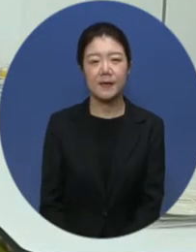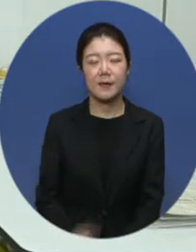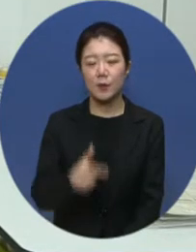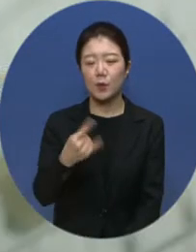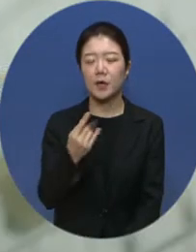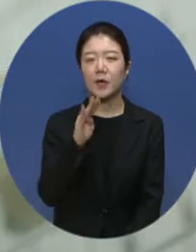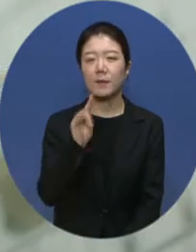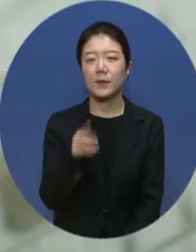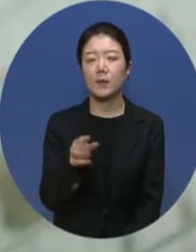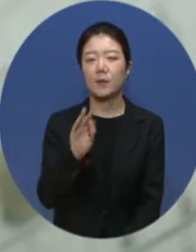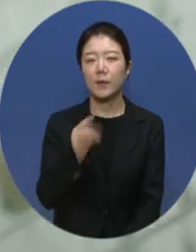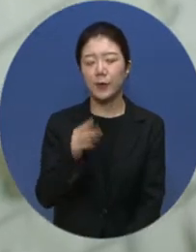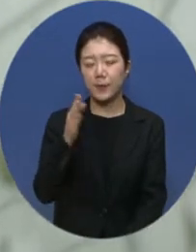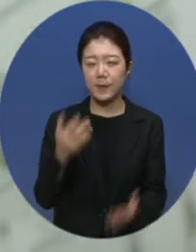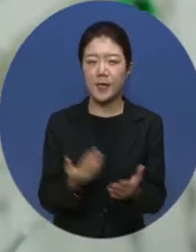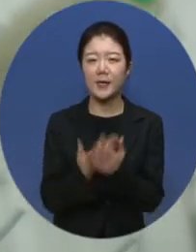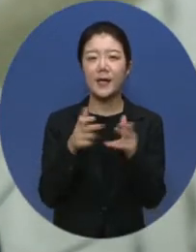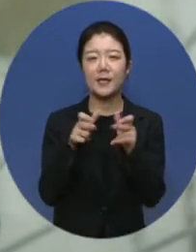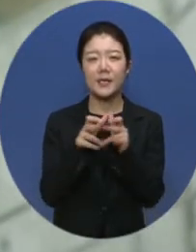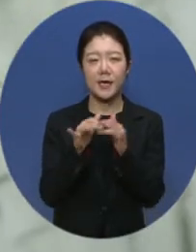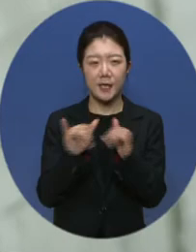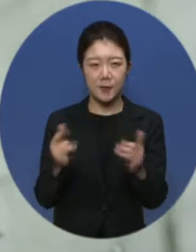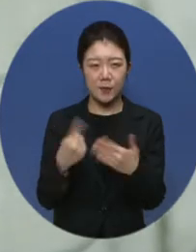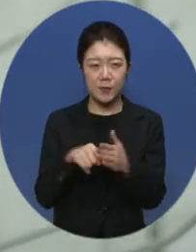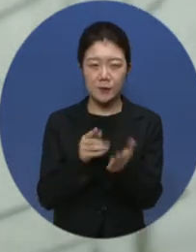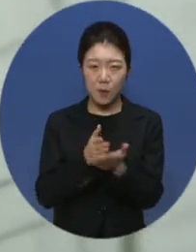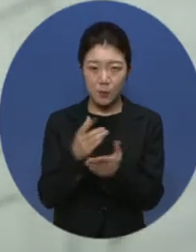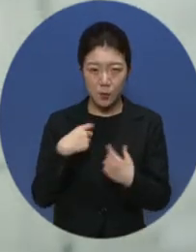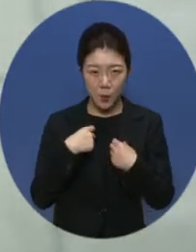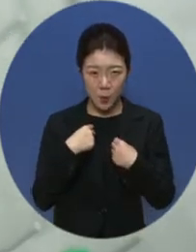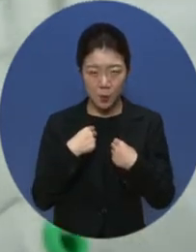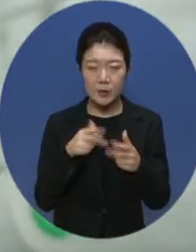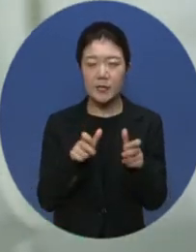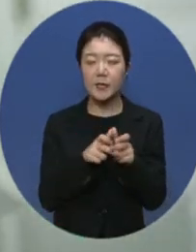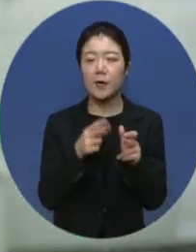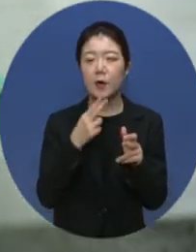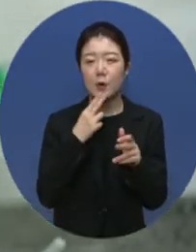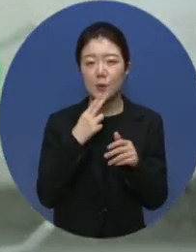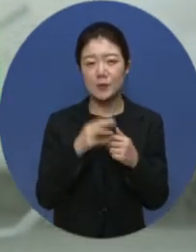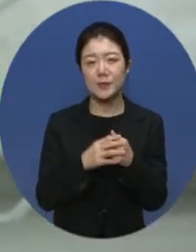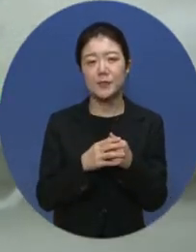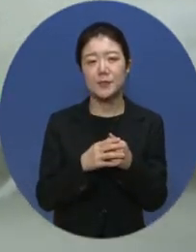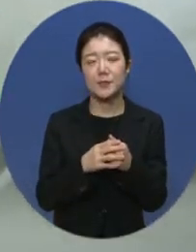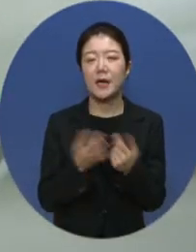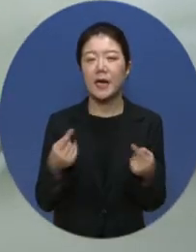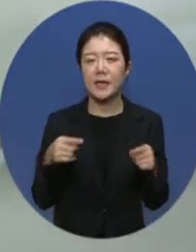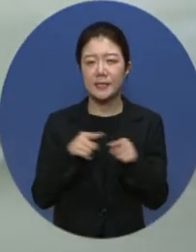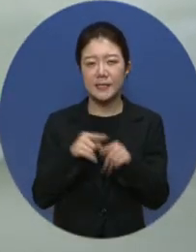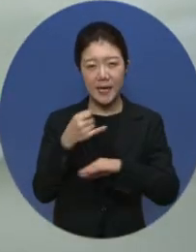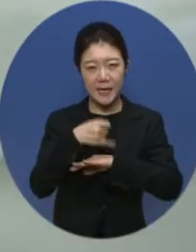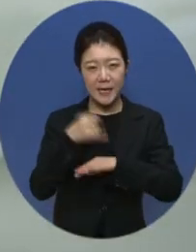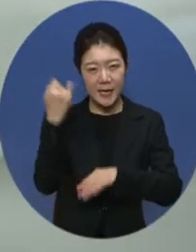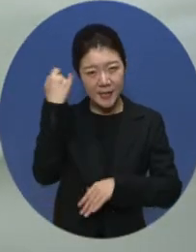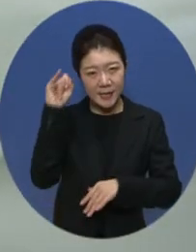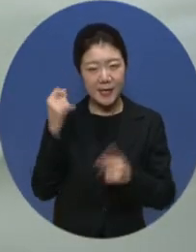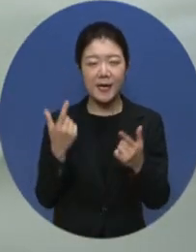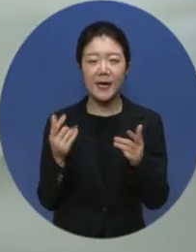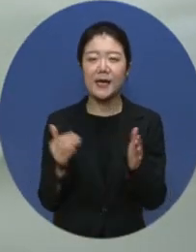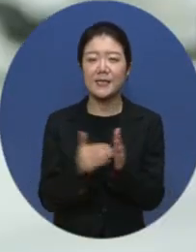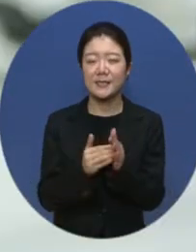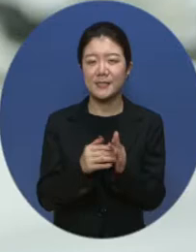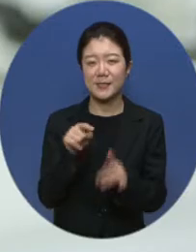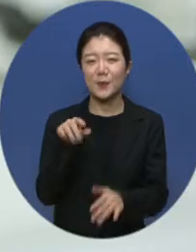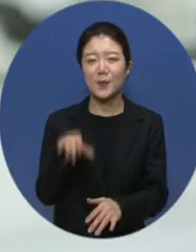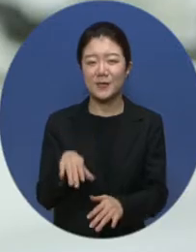뇌병변, 발달 장애인을 위한 전문 의류와 비장애인도 함께할 수 있는 공용 아이템까지 한 곳에서 만나볼